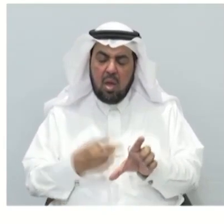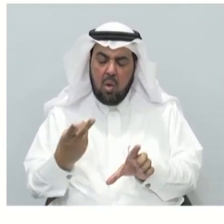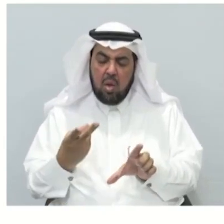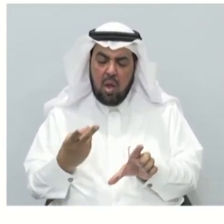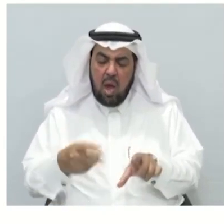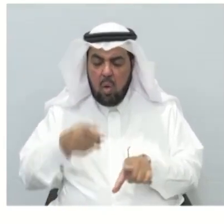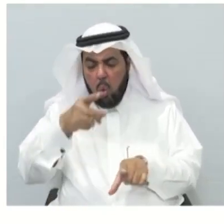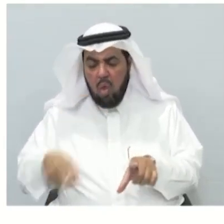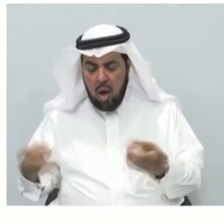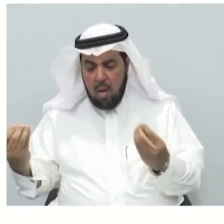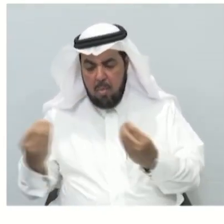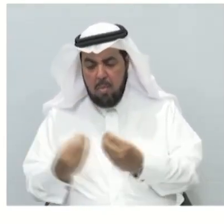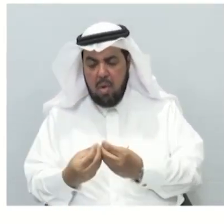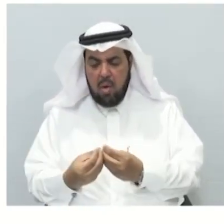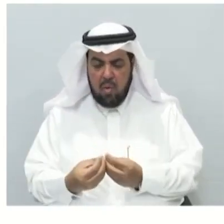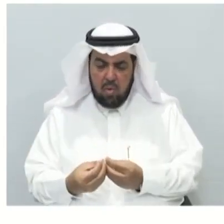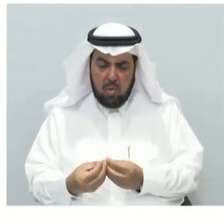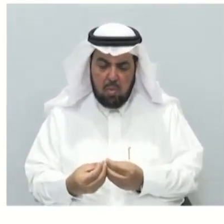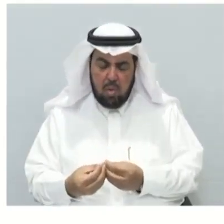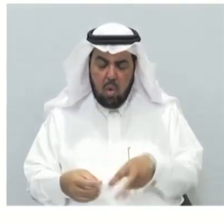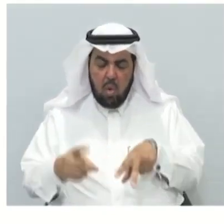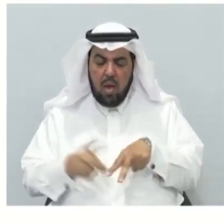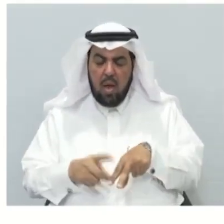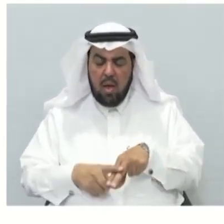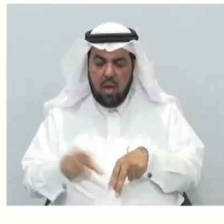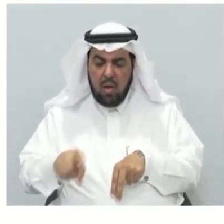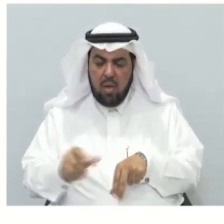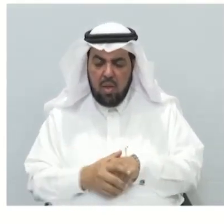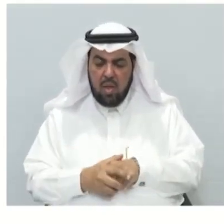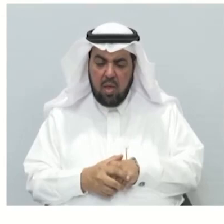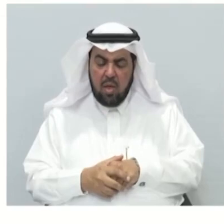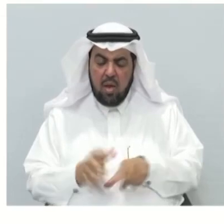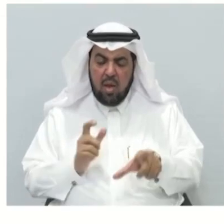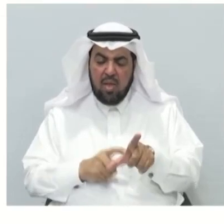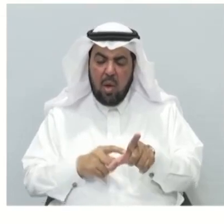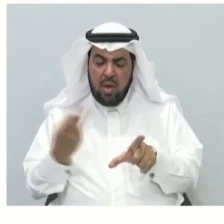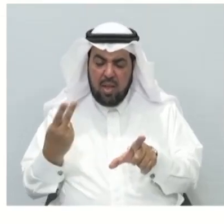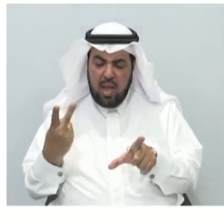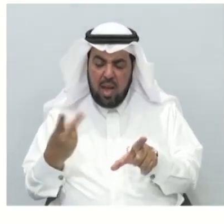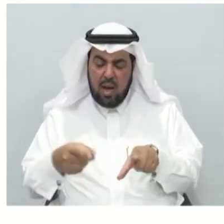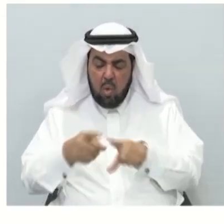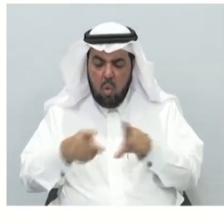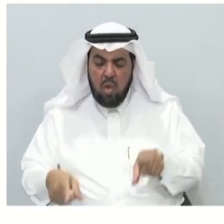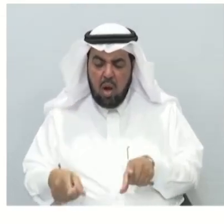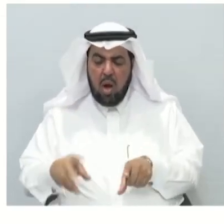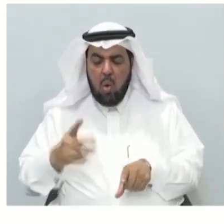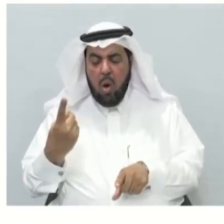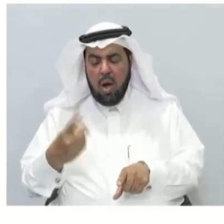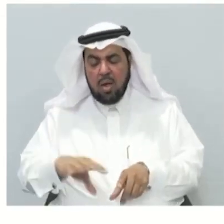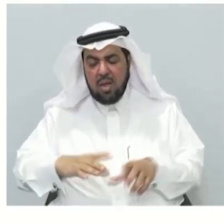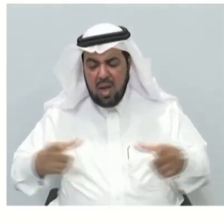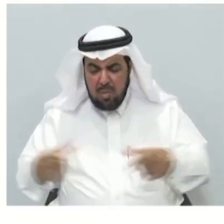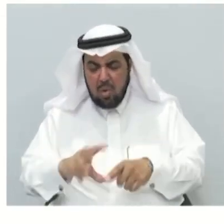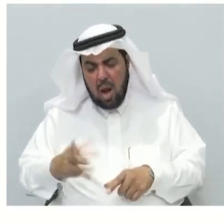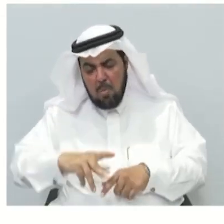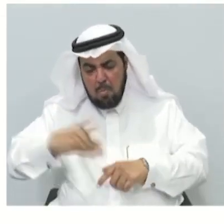محصور بينهما اي اي اس ركز معي هي زاويتين وضلع غير محصور بينهما وتلاحظون ان